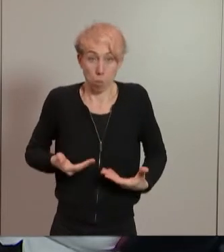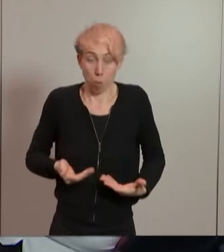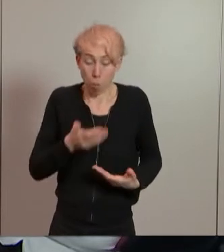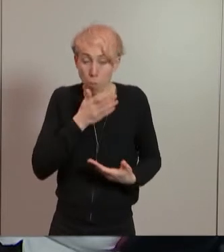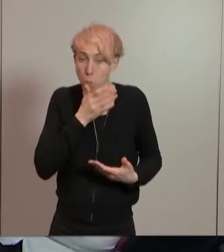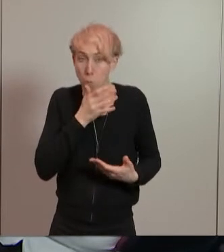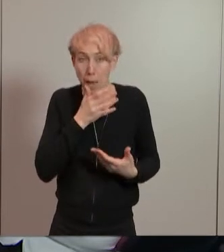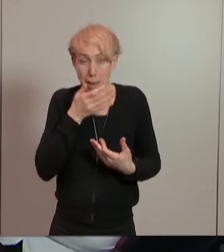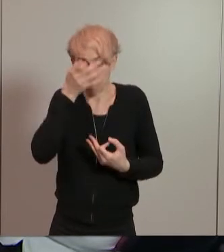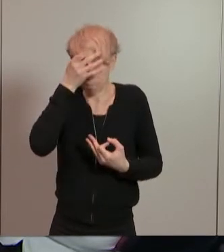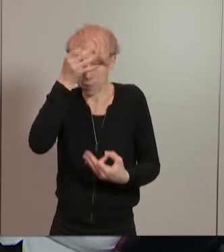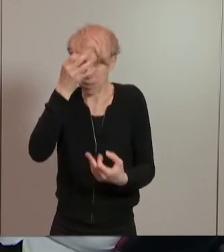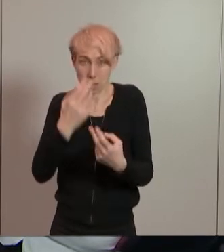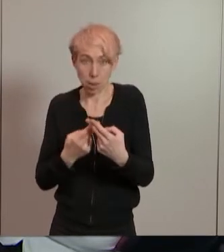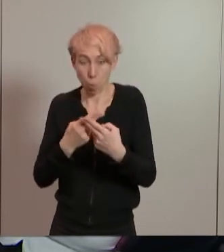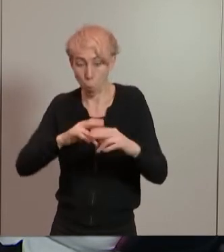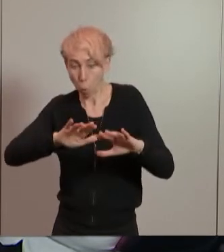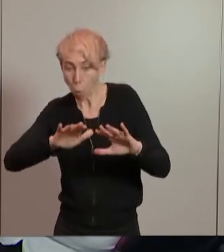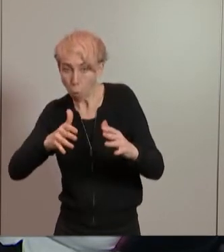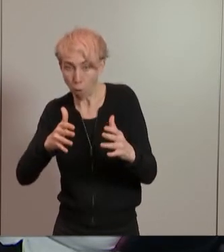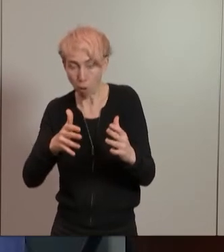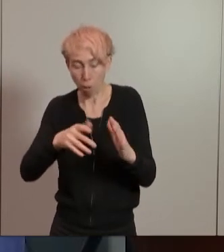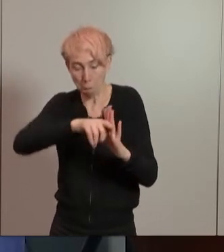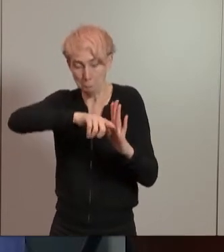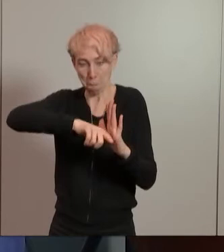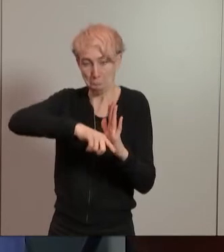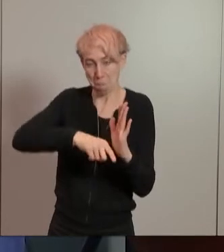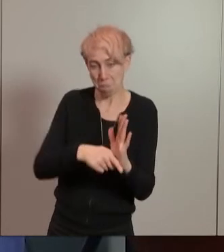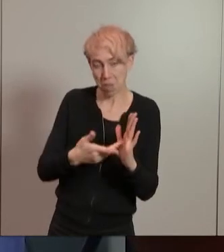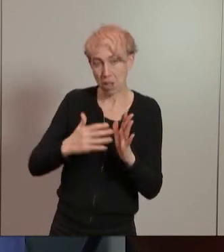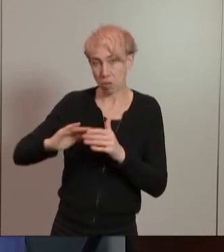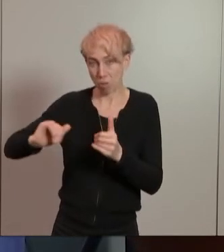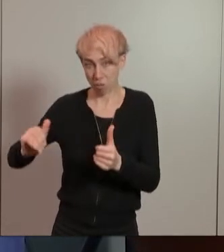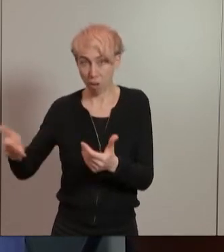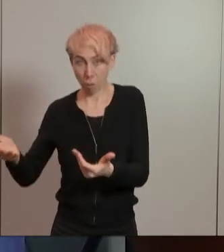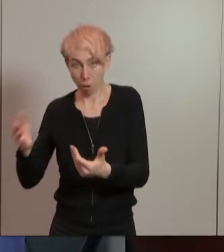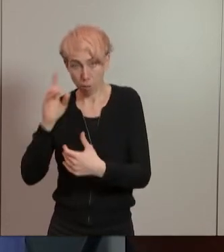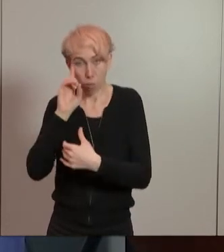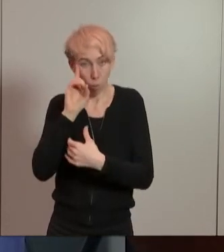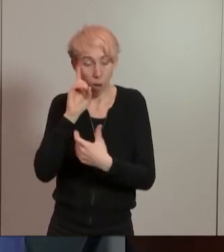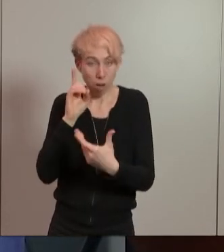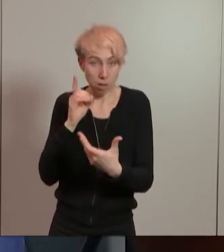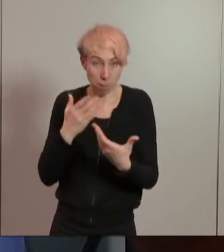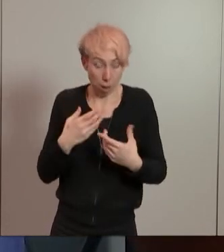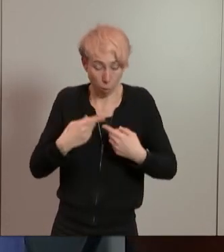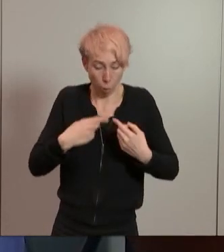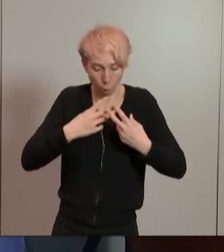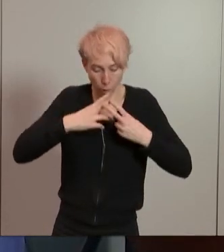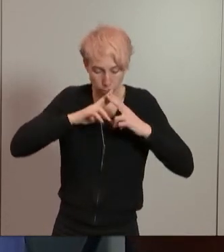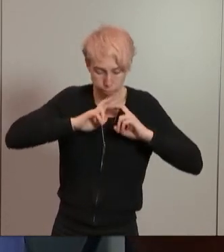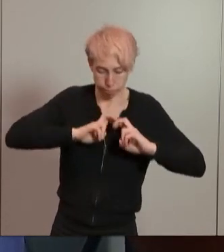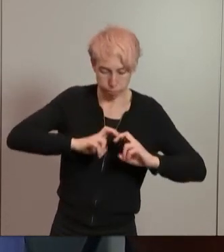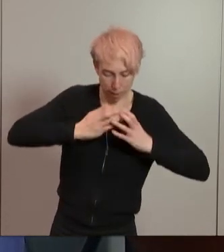pas parler précisément des modalités de ce type de transfert puisqu'ils sont à l'étude pour voir